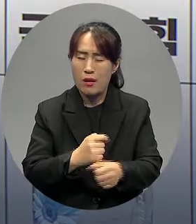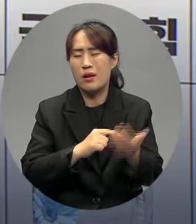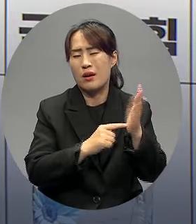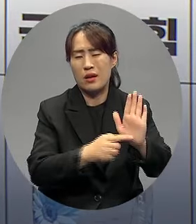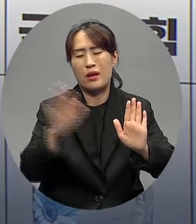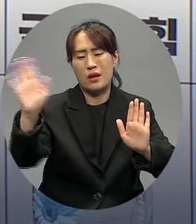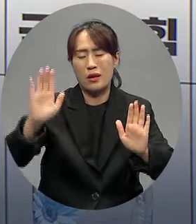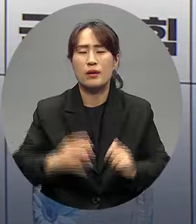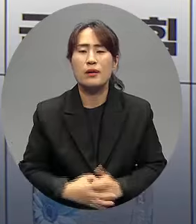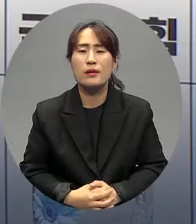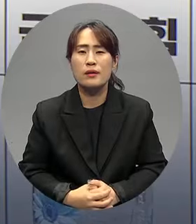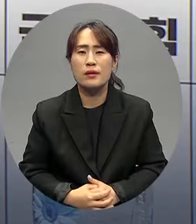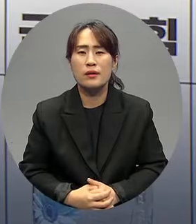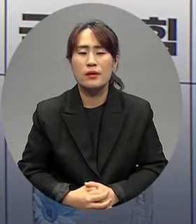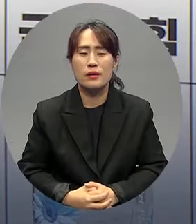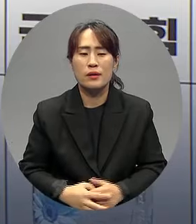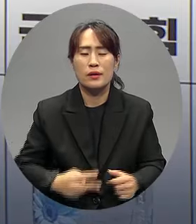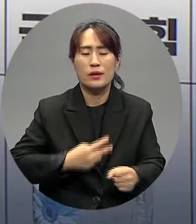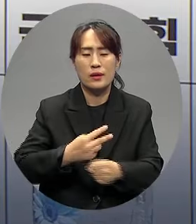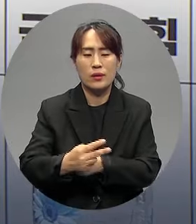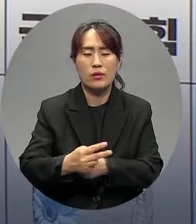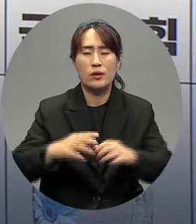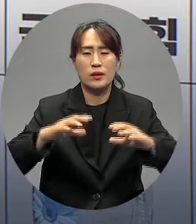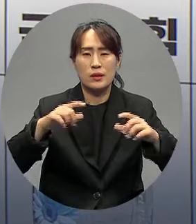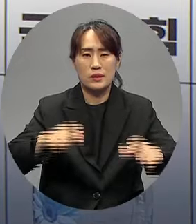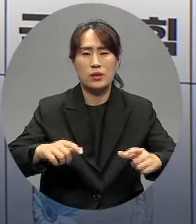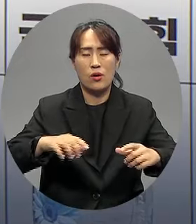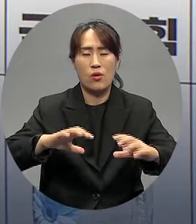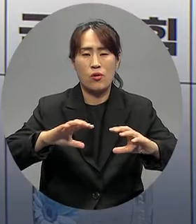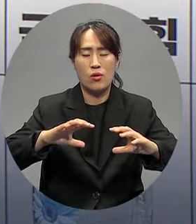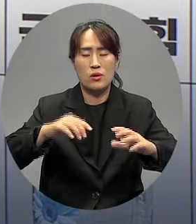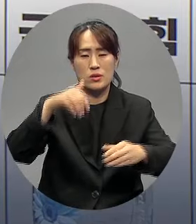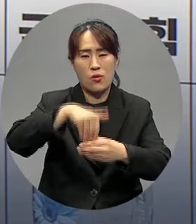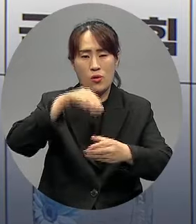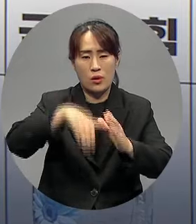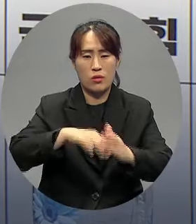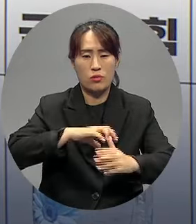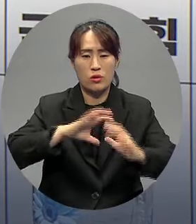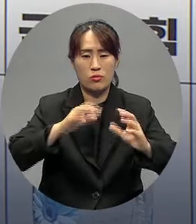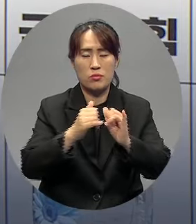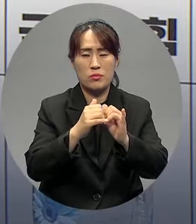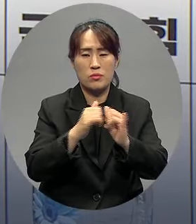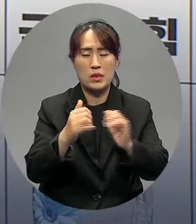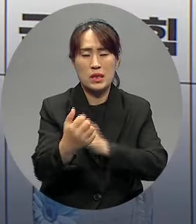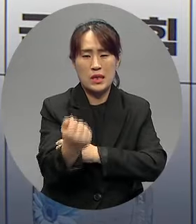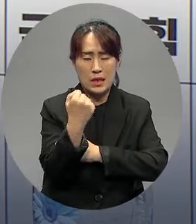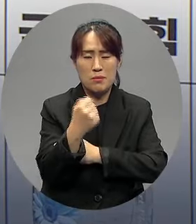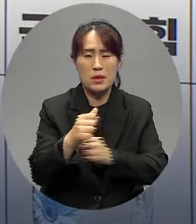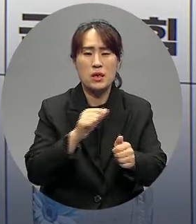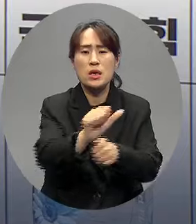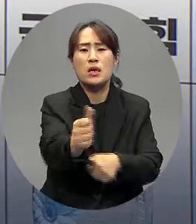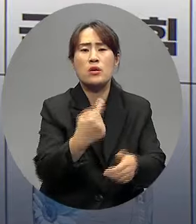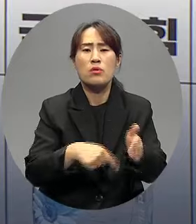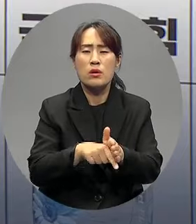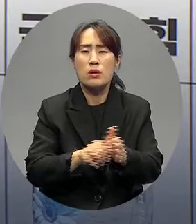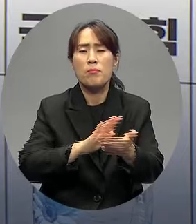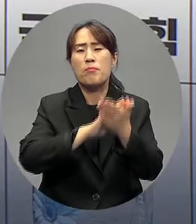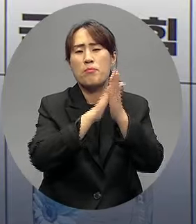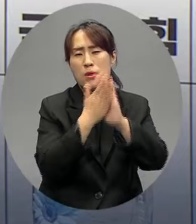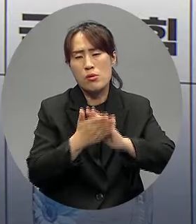것보다는 2년 후에 지방선거에서 우리 국민의 힘이 이기려면은 진짜 변화와